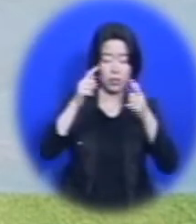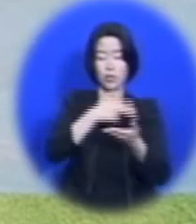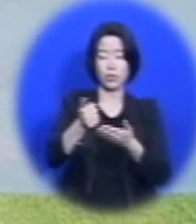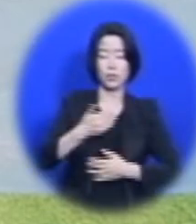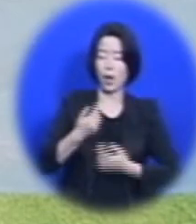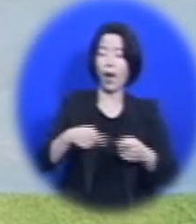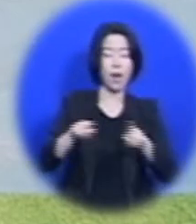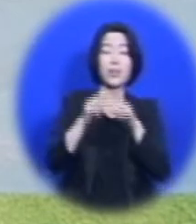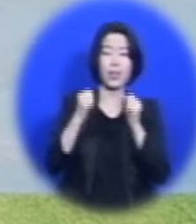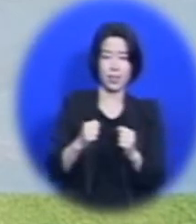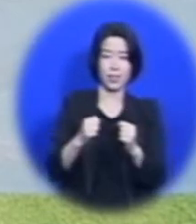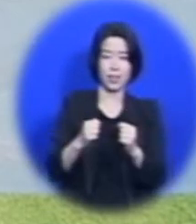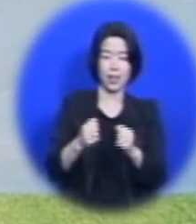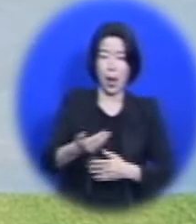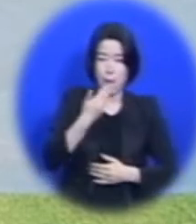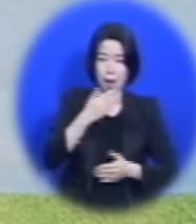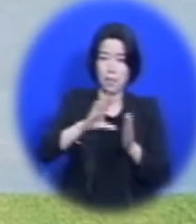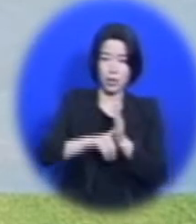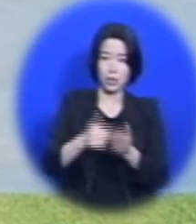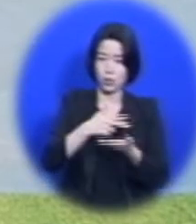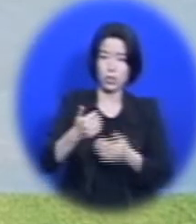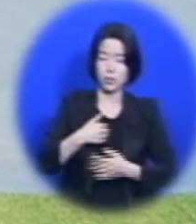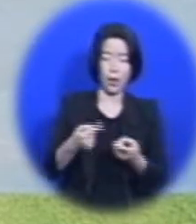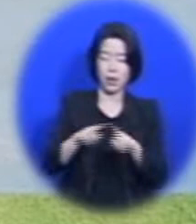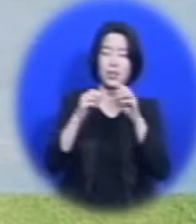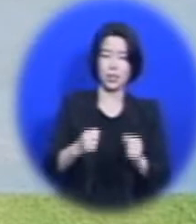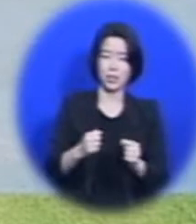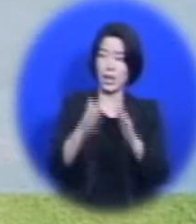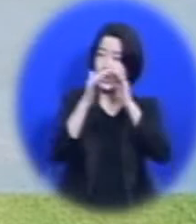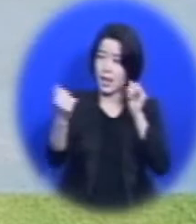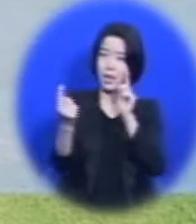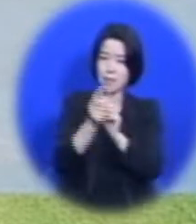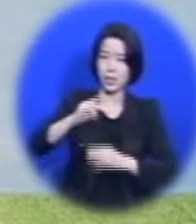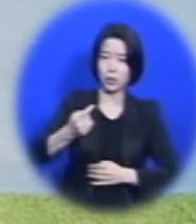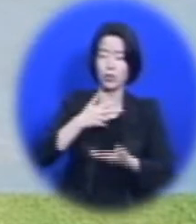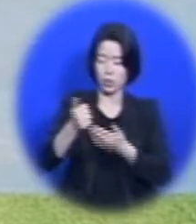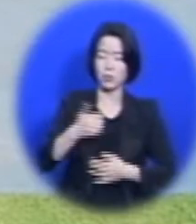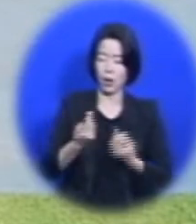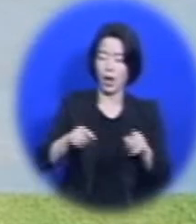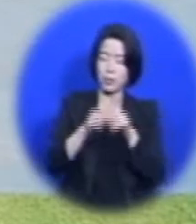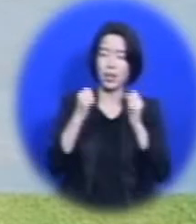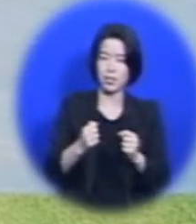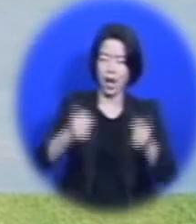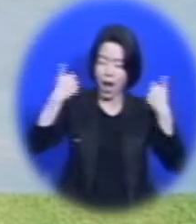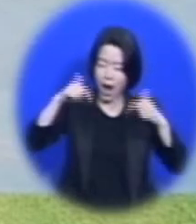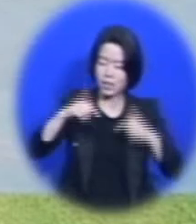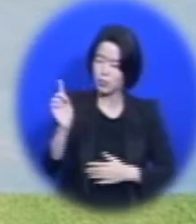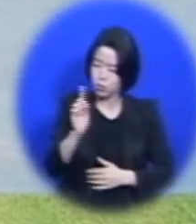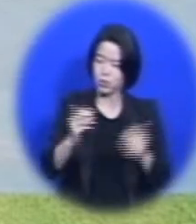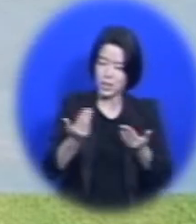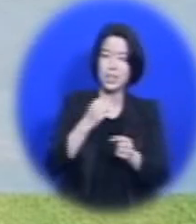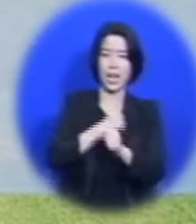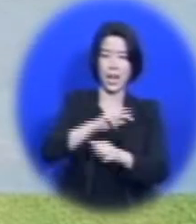나와 같이 계시다. 식사를 할 때도 주님은 나와 같이 계시다. 사람을 만나도 주님은 나와 같이 계시다. 항상 무슨 일을